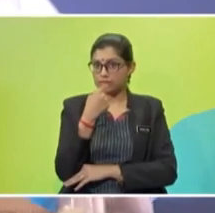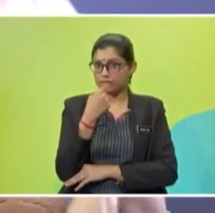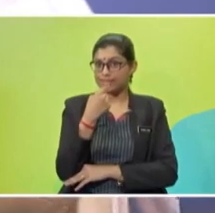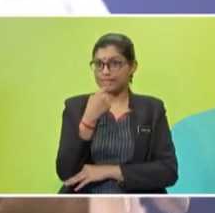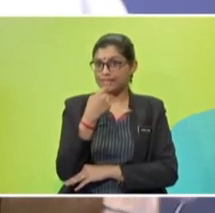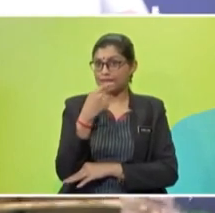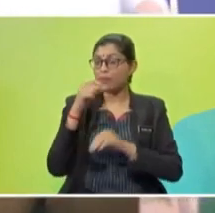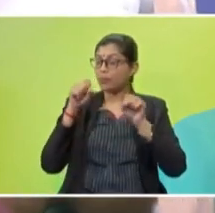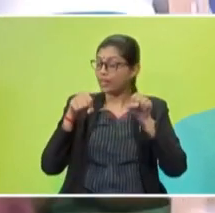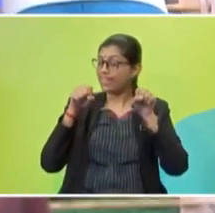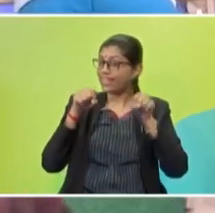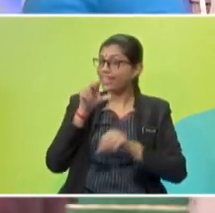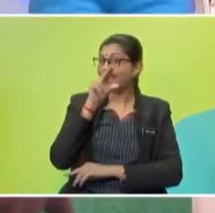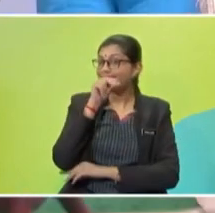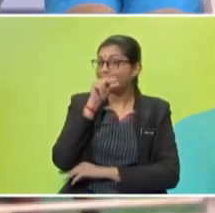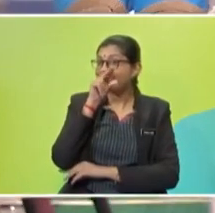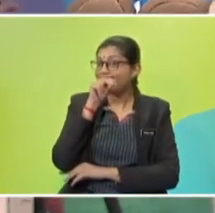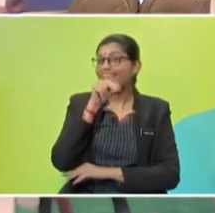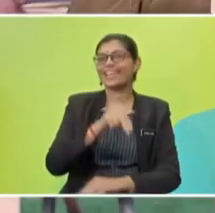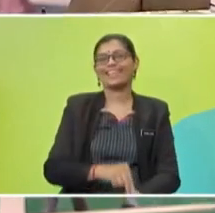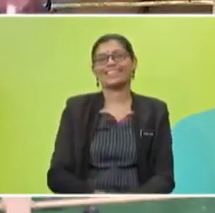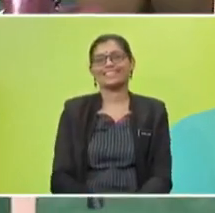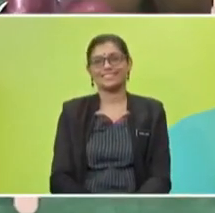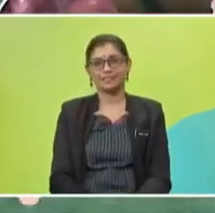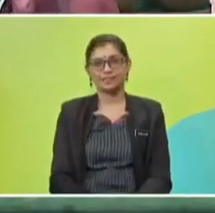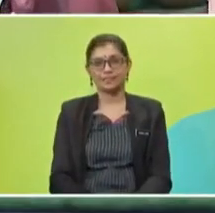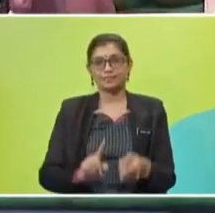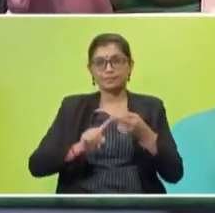muji-muji gue punya Ah oke